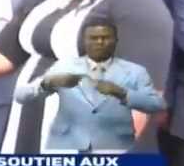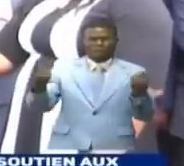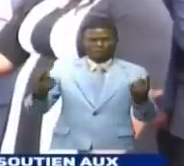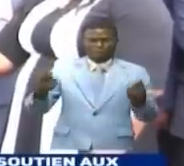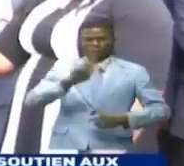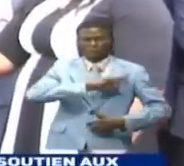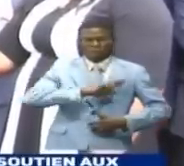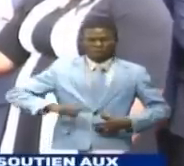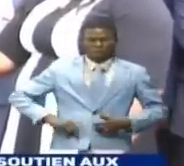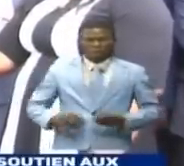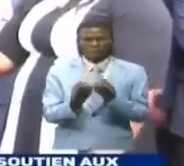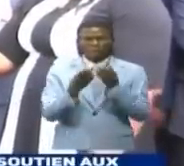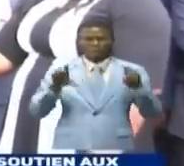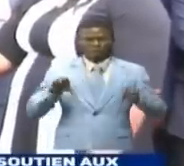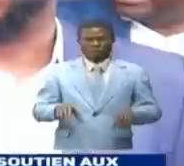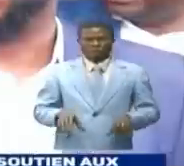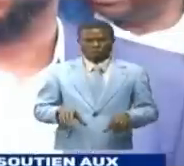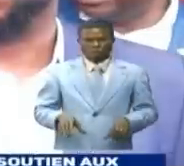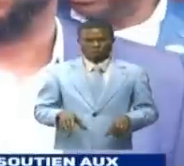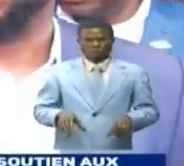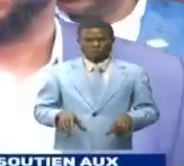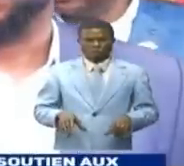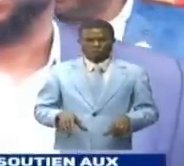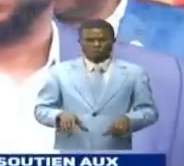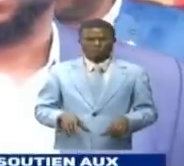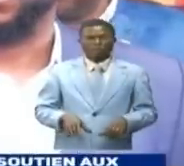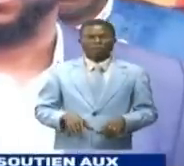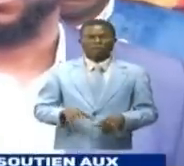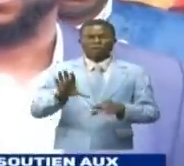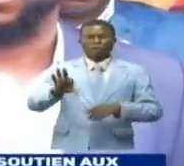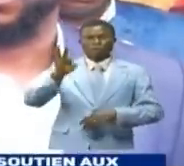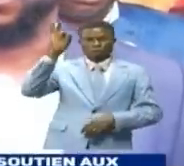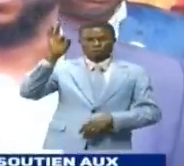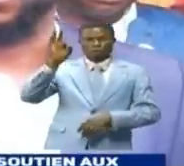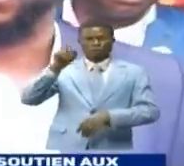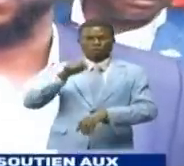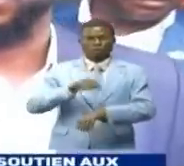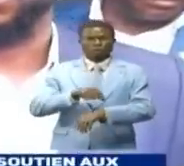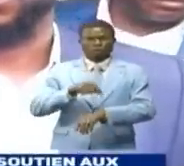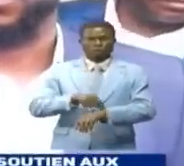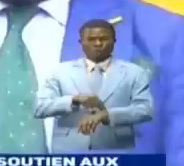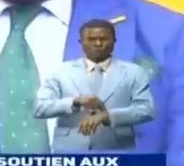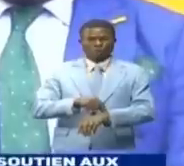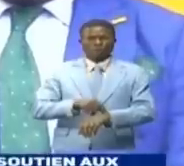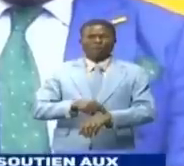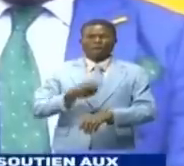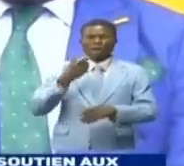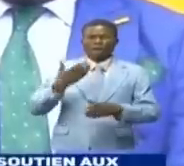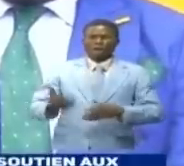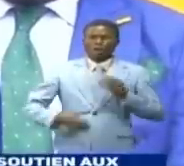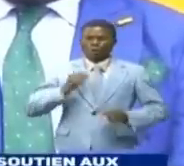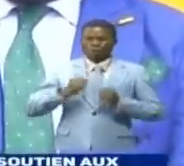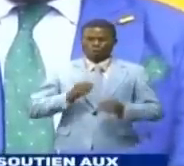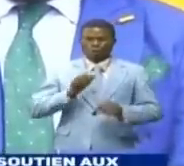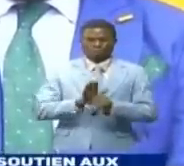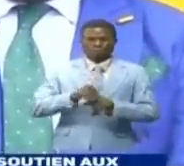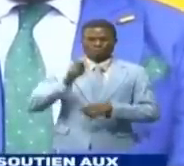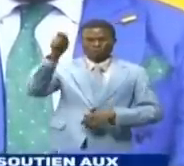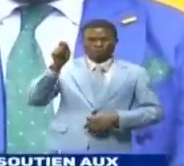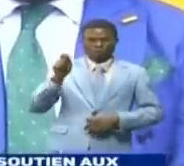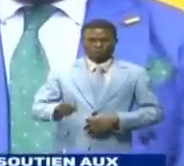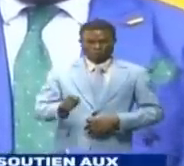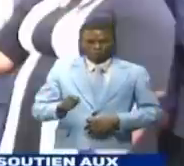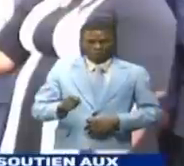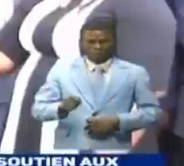de la République démocratique du Congo. Saisis cette occasion pour saluer l'engagement de nos forces armées